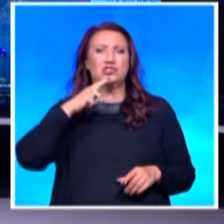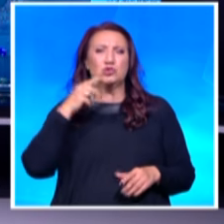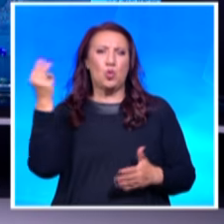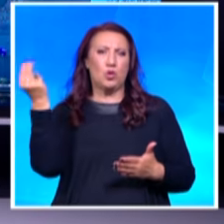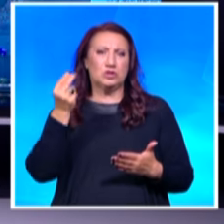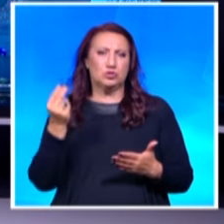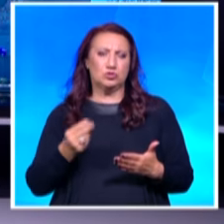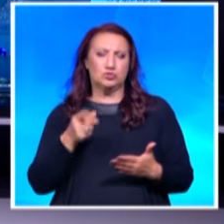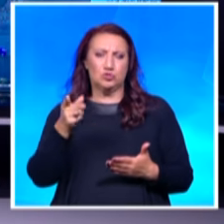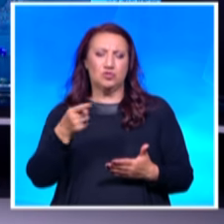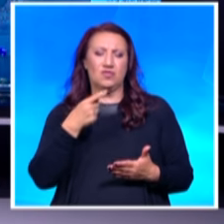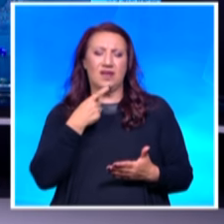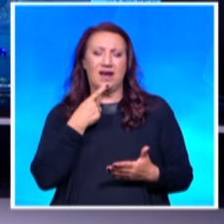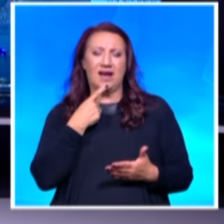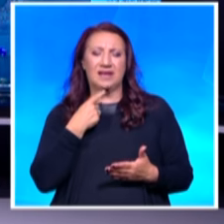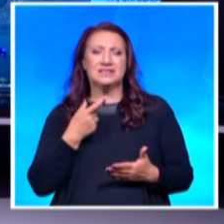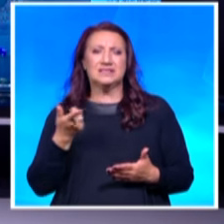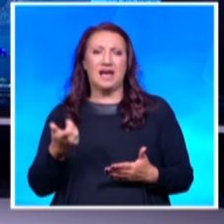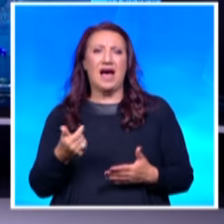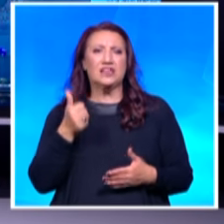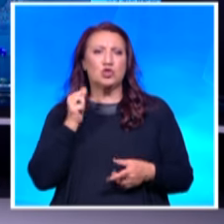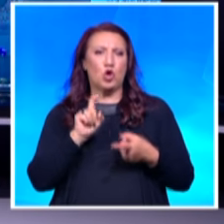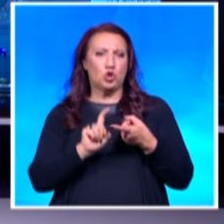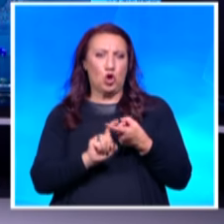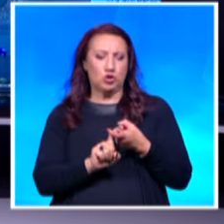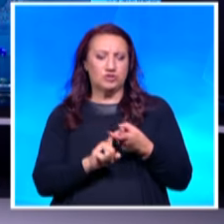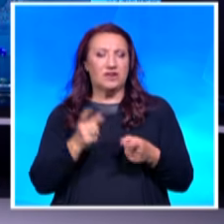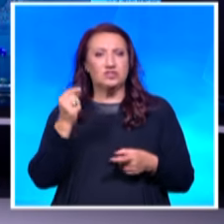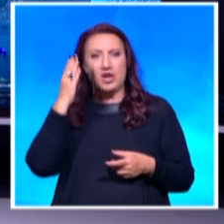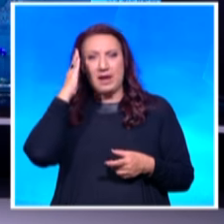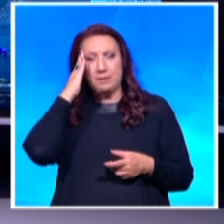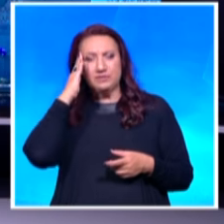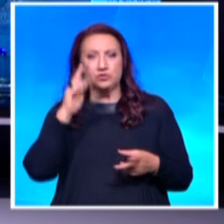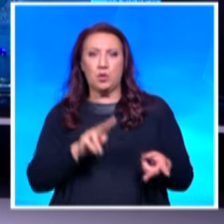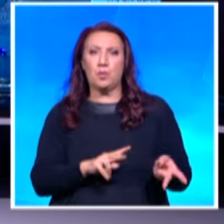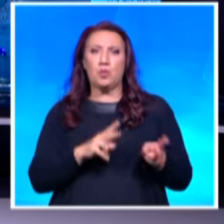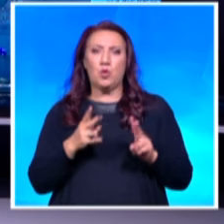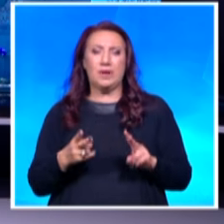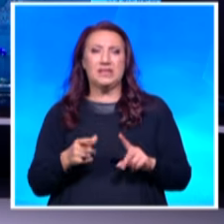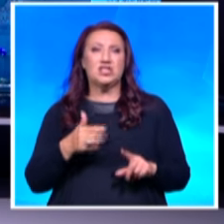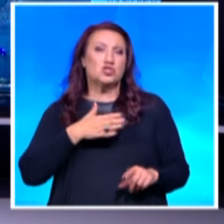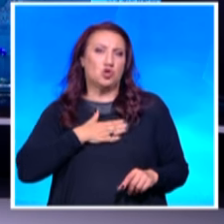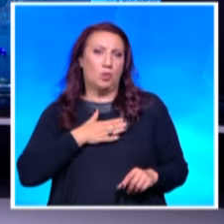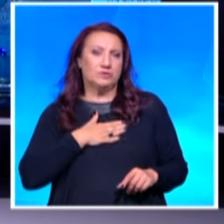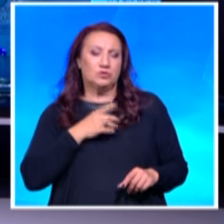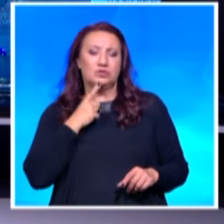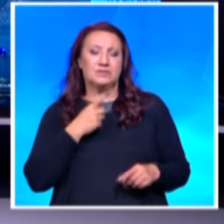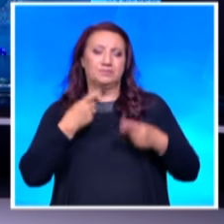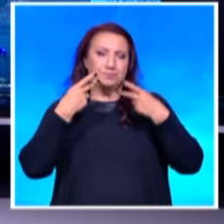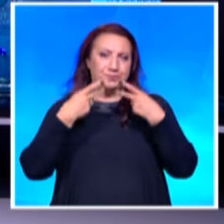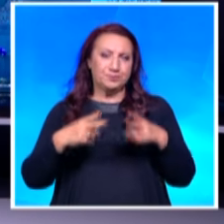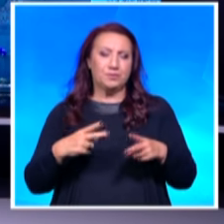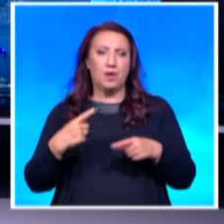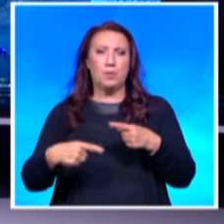Антон Койчев от СДС. Вчера правителството промени собствеността на монумента и отключи процедурата, която се бави от десетилетия